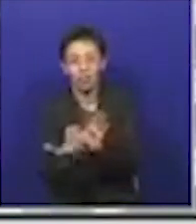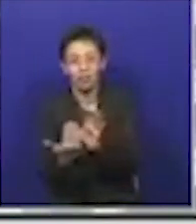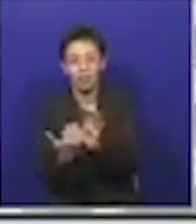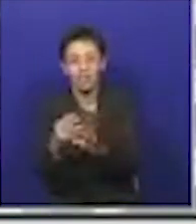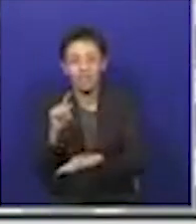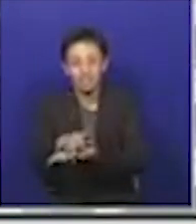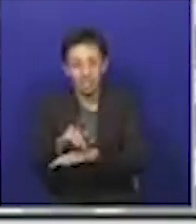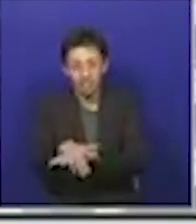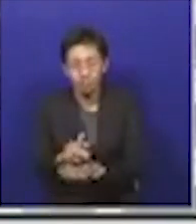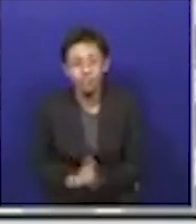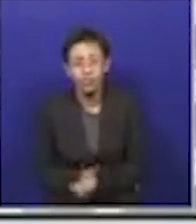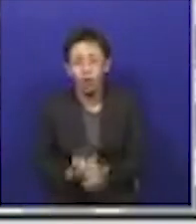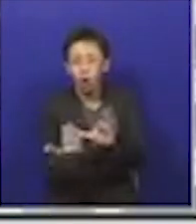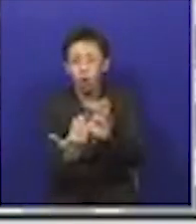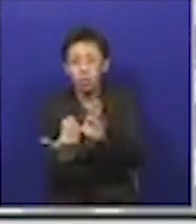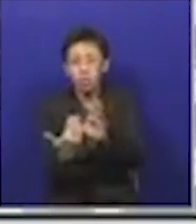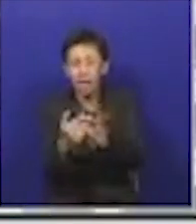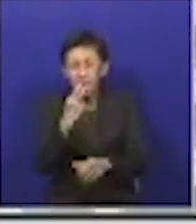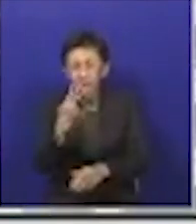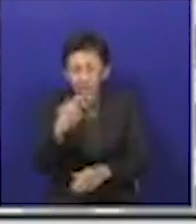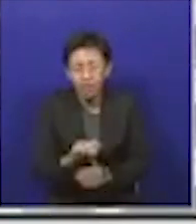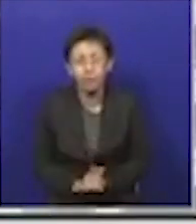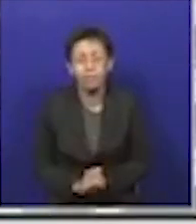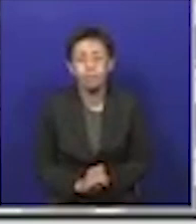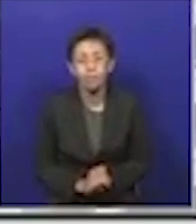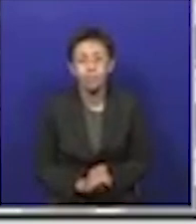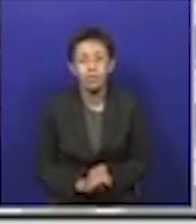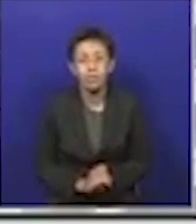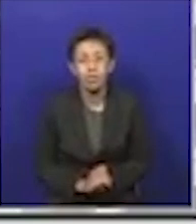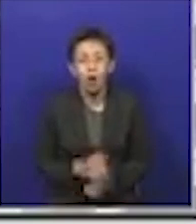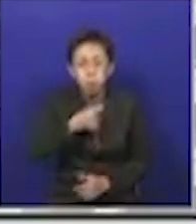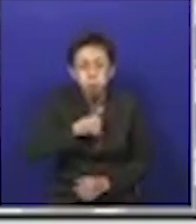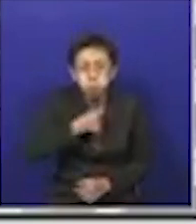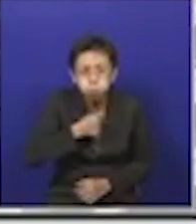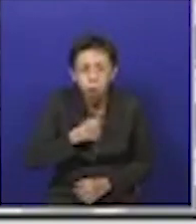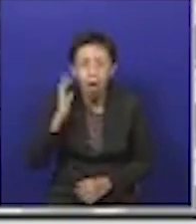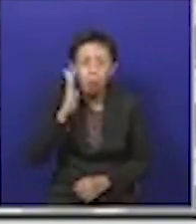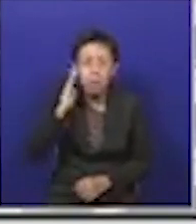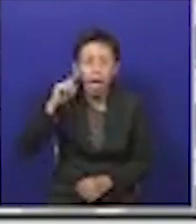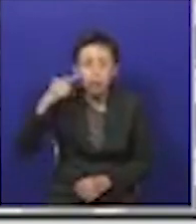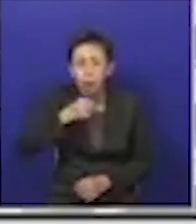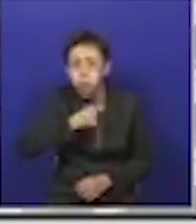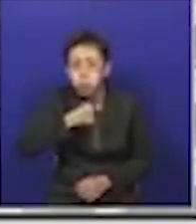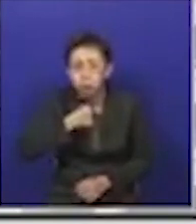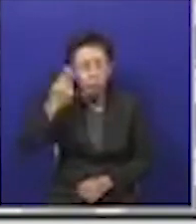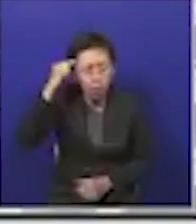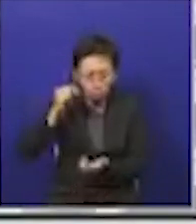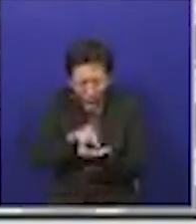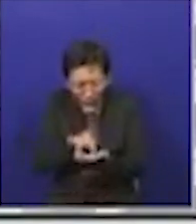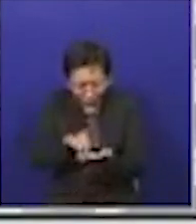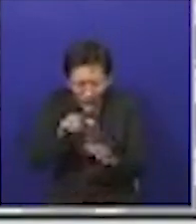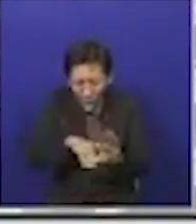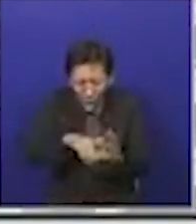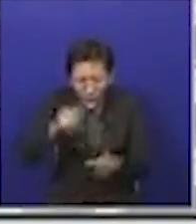ออนไลน์ปัญหามันเห็นอยู่แล้วฮะพ่อแก่แม่แก่คนเฒ่าคนชราเขาไม่รู้เรื่องหรอกหาลงท